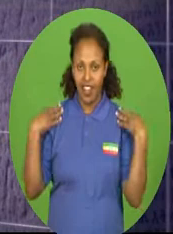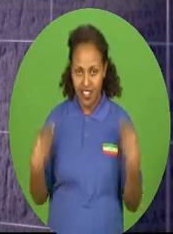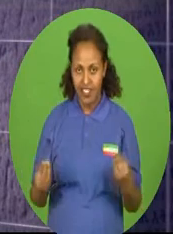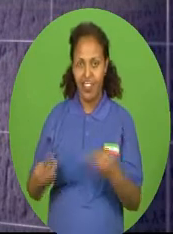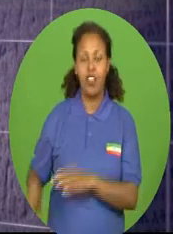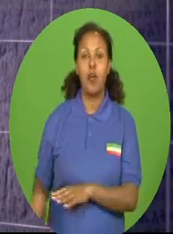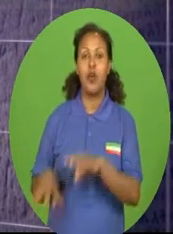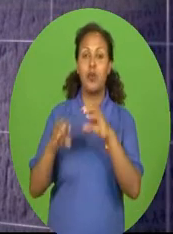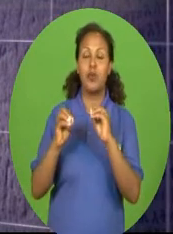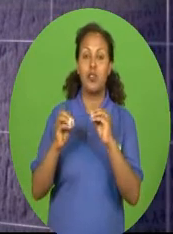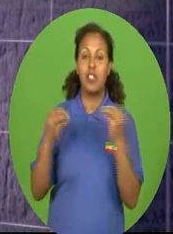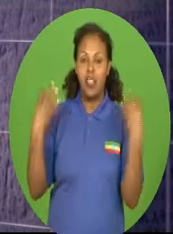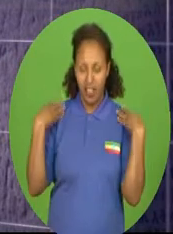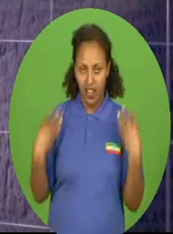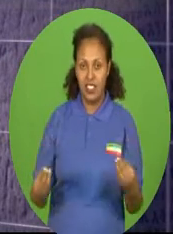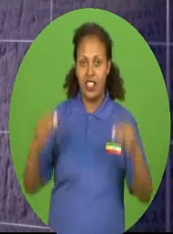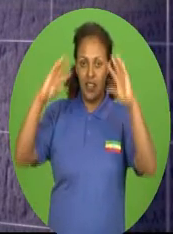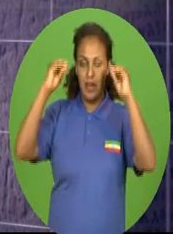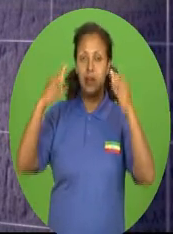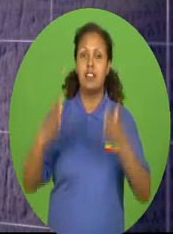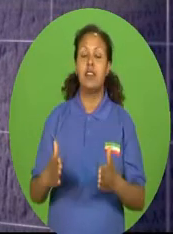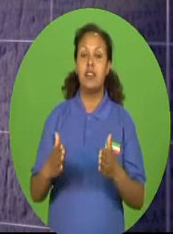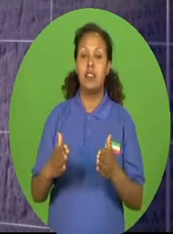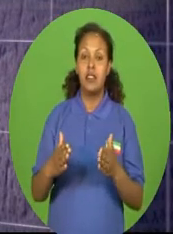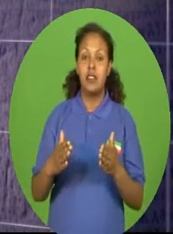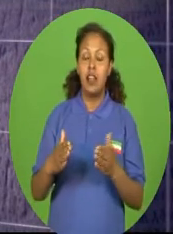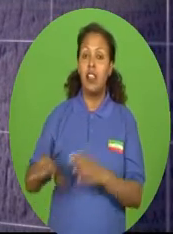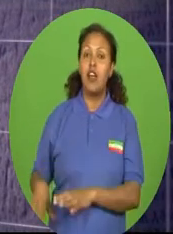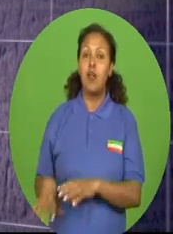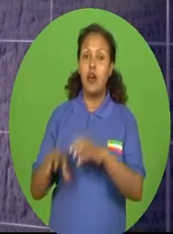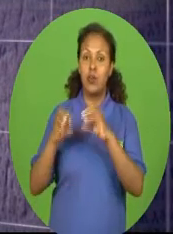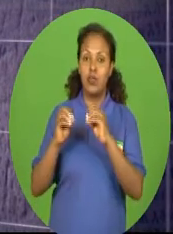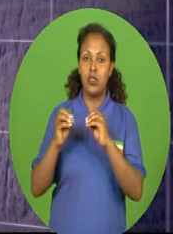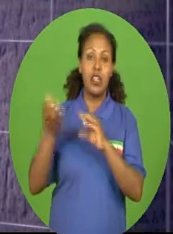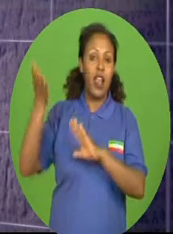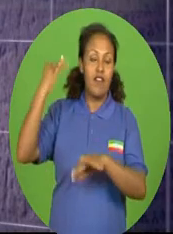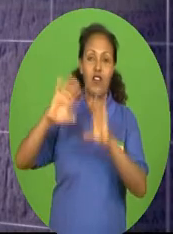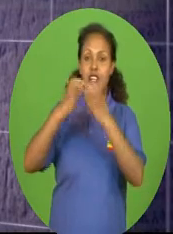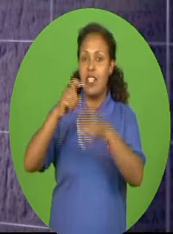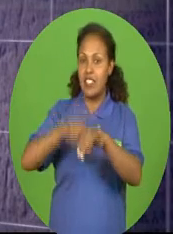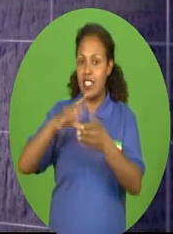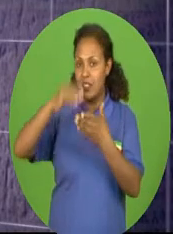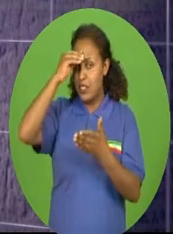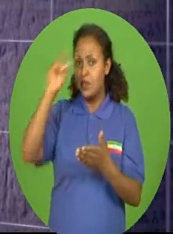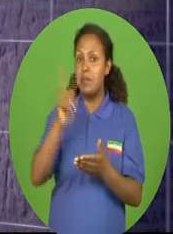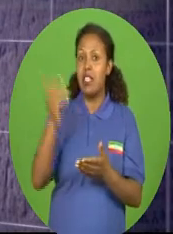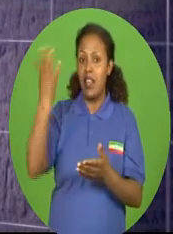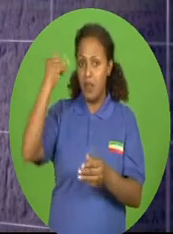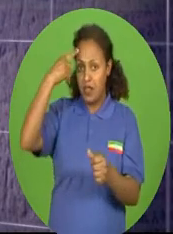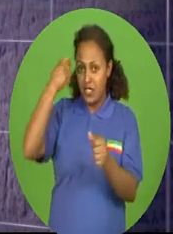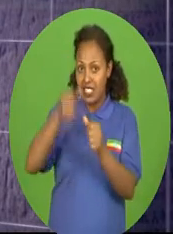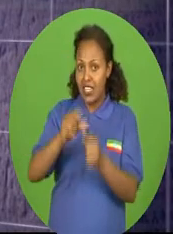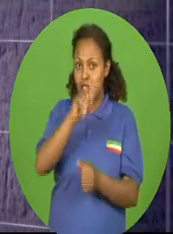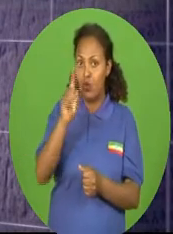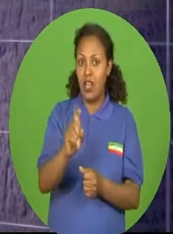ለኝ ተማሪዎች ጤና ይስጥልኝ መምህር ተማሪዎች ያለፈው ክፍለ ጊዜ ትምህርት ምን እንደነበር